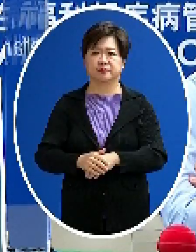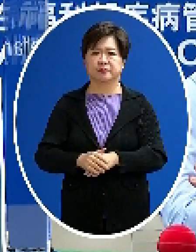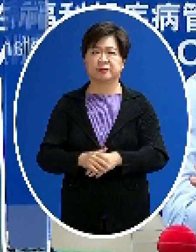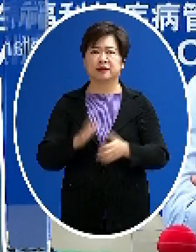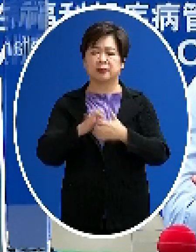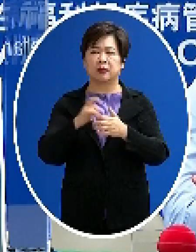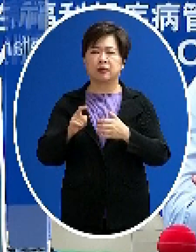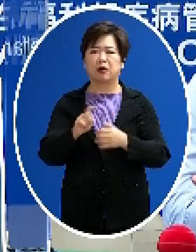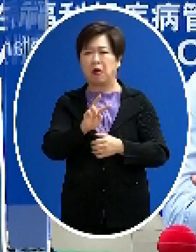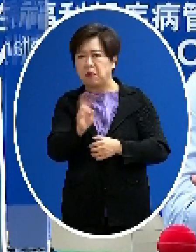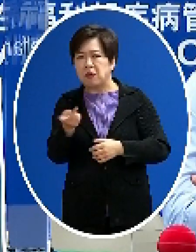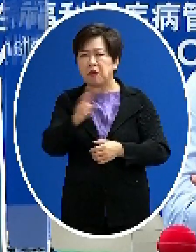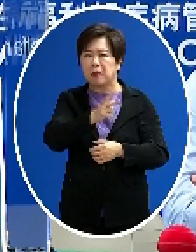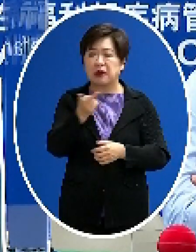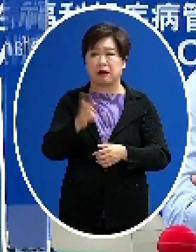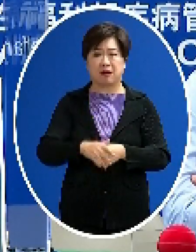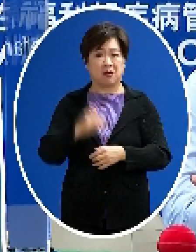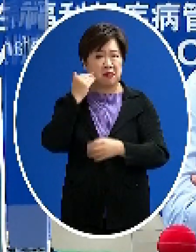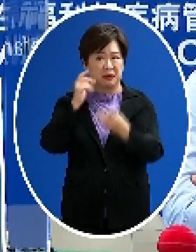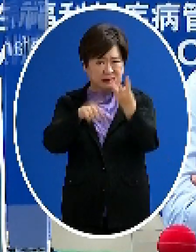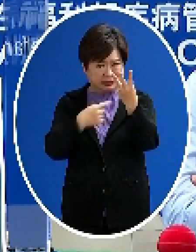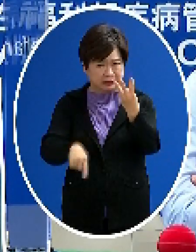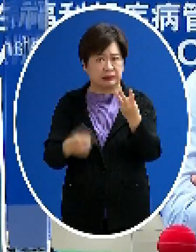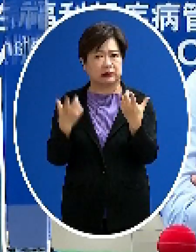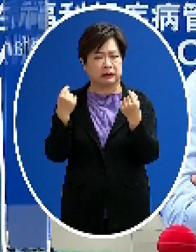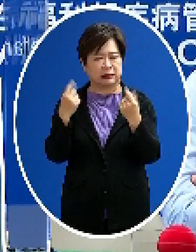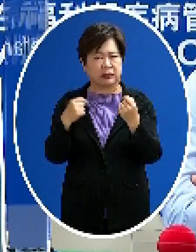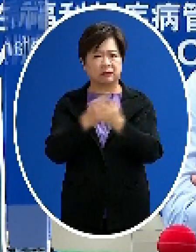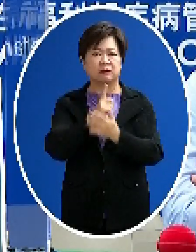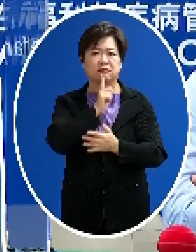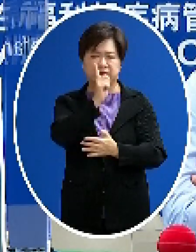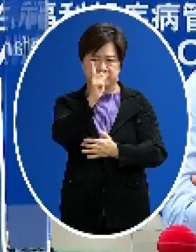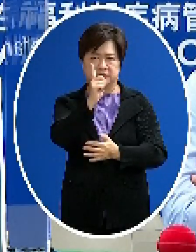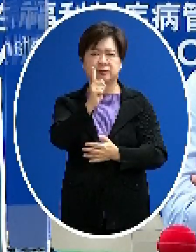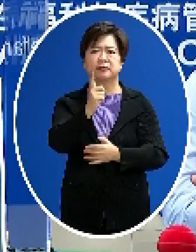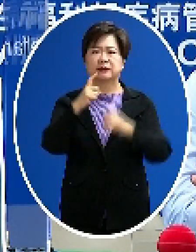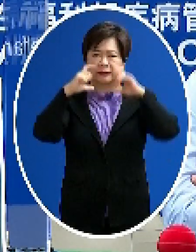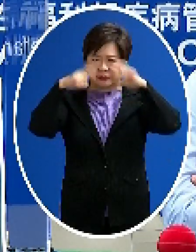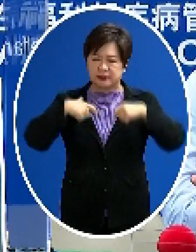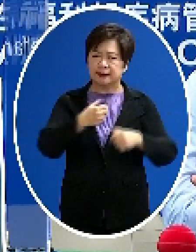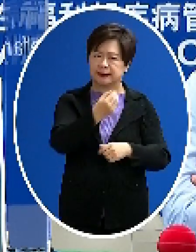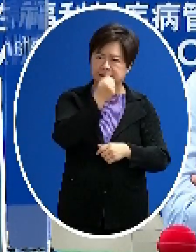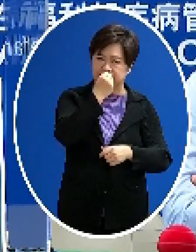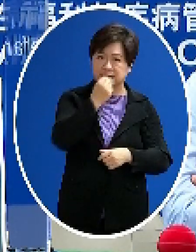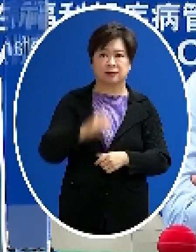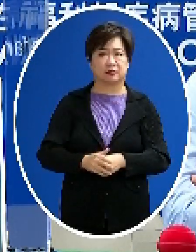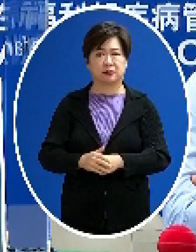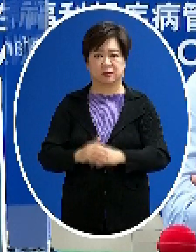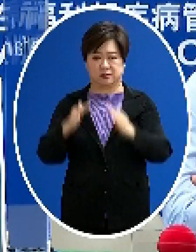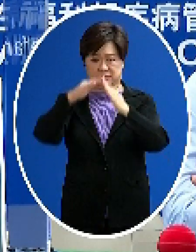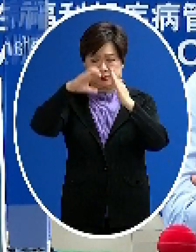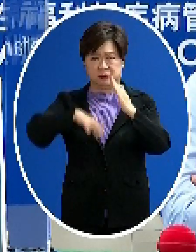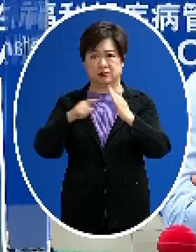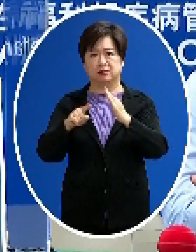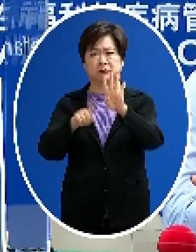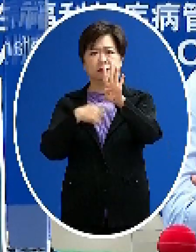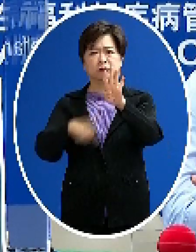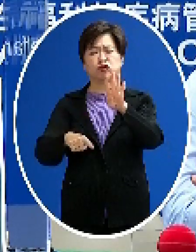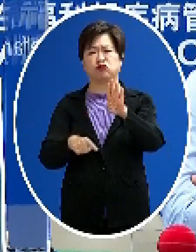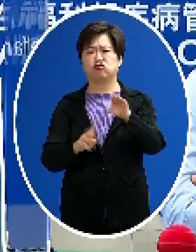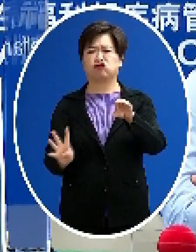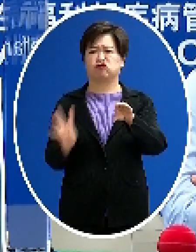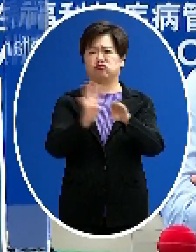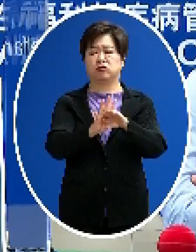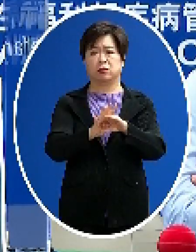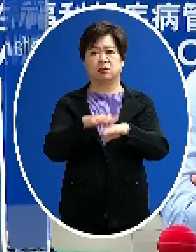一个戴口罩，哈，三个人可能还是一个人吃一个人戴口罩，那但是这四个人都是同住的家人，那平常在